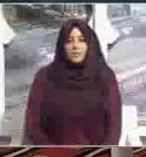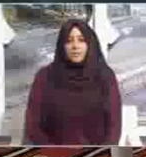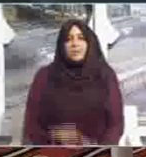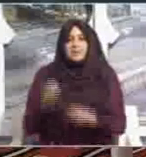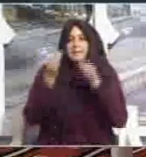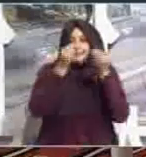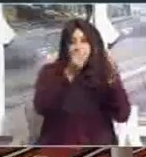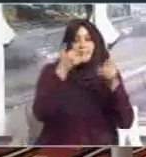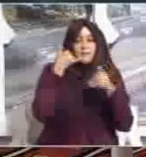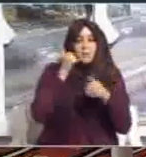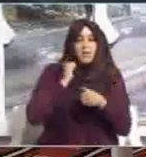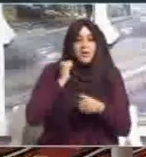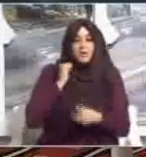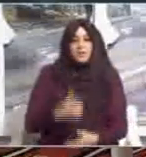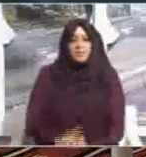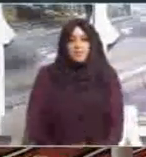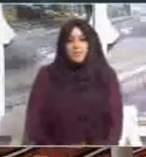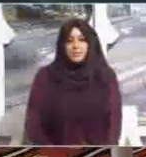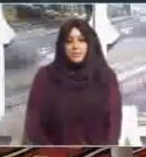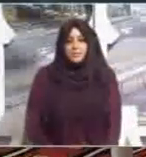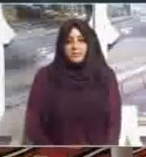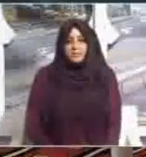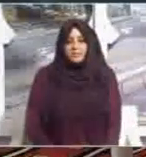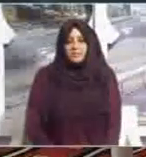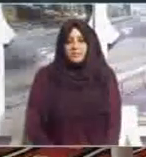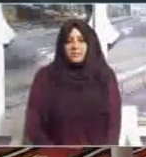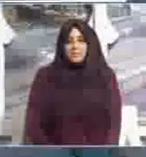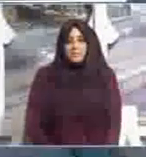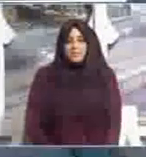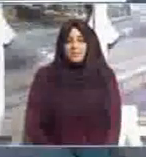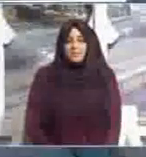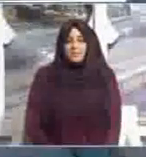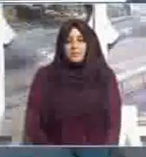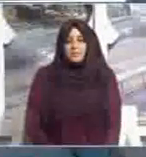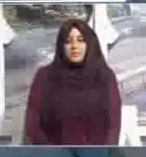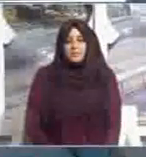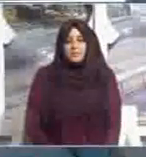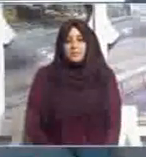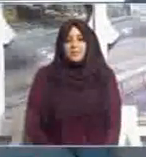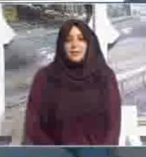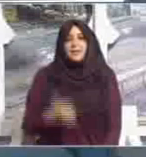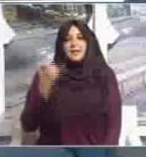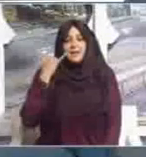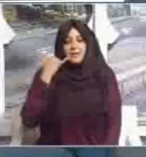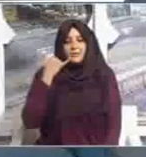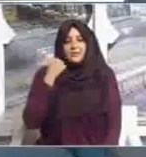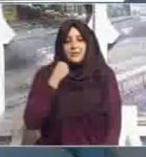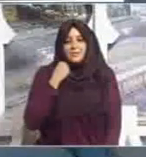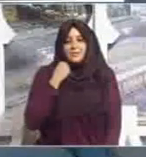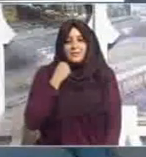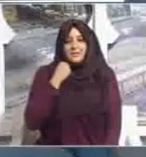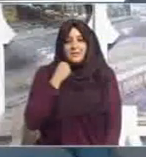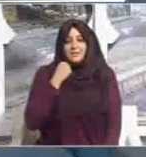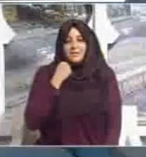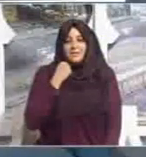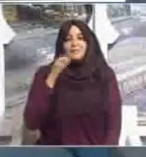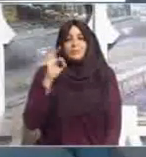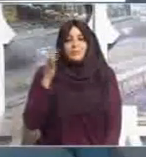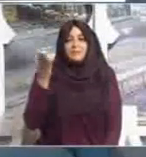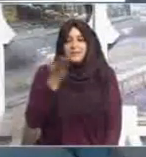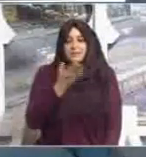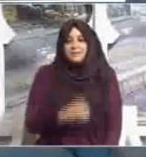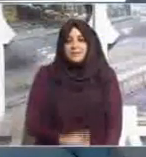عين جوزها كنت هدر معك. تفضلي يا أم خولة تفضلي. ألو ألو ألو. تفضلي الحاجة